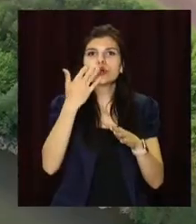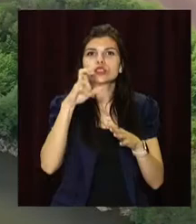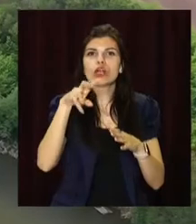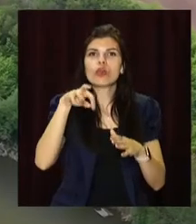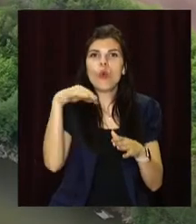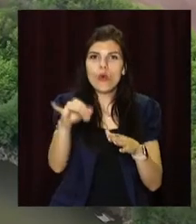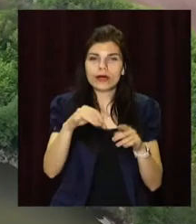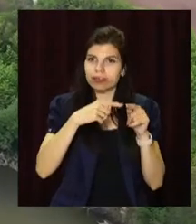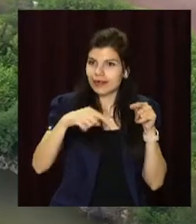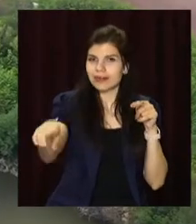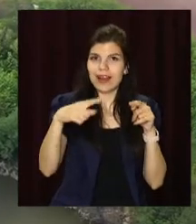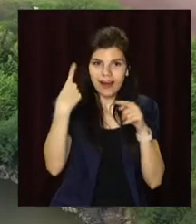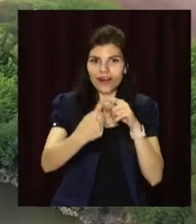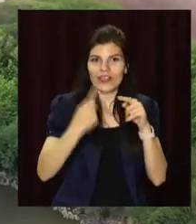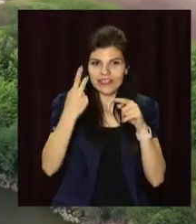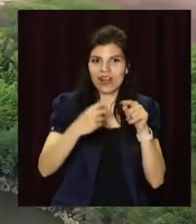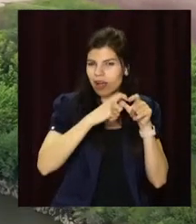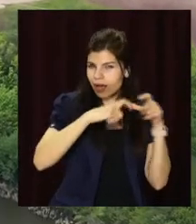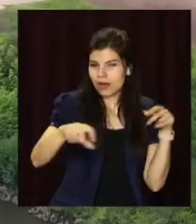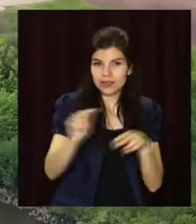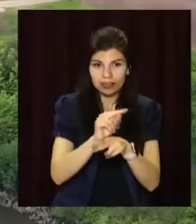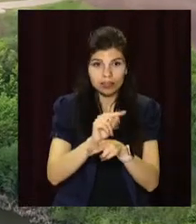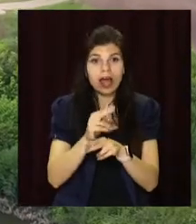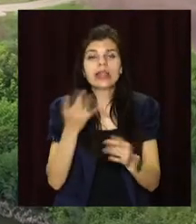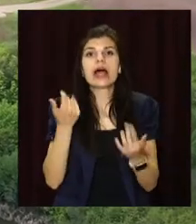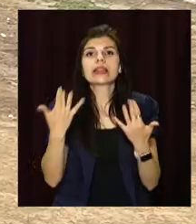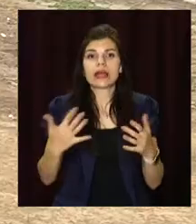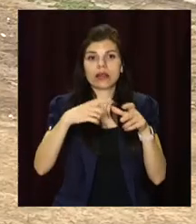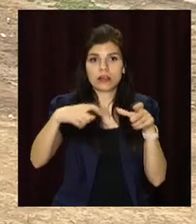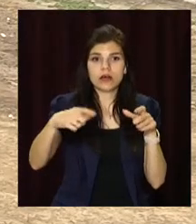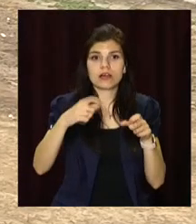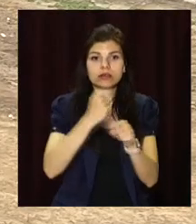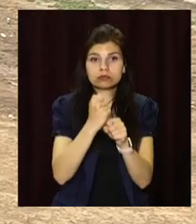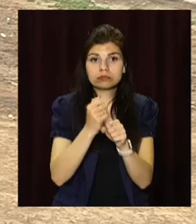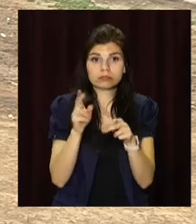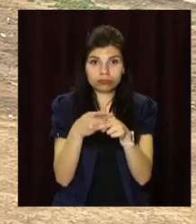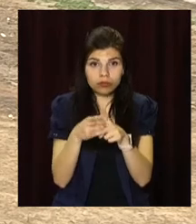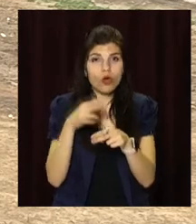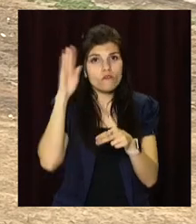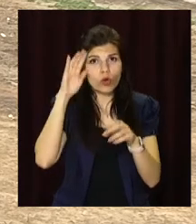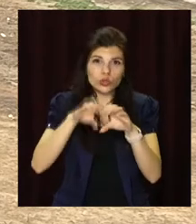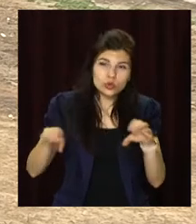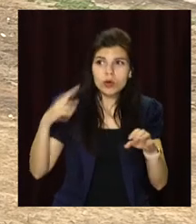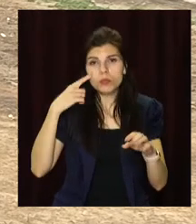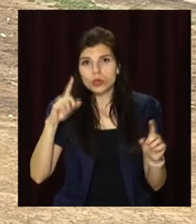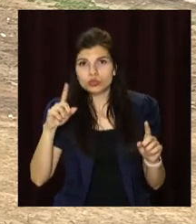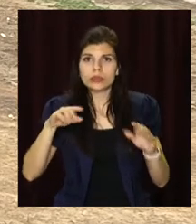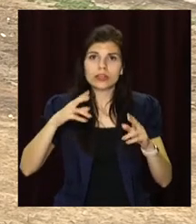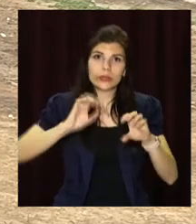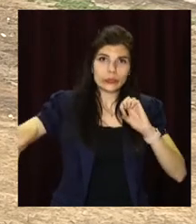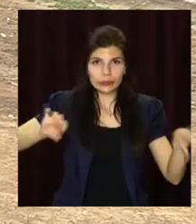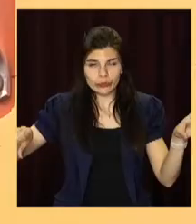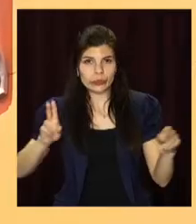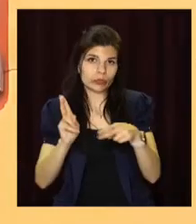П'ятихатської розв'язки підрядники ремонтують шляхопровід. На окремих відрізках встановлюють бордюри, монтують водосток, відсипають